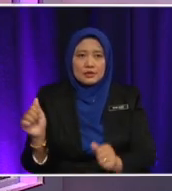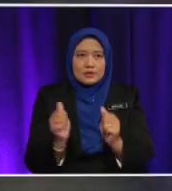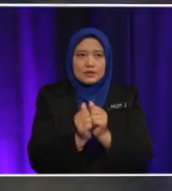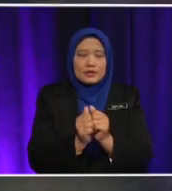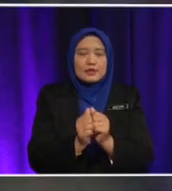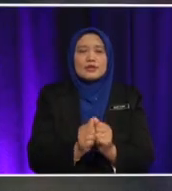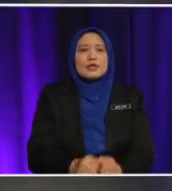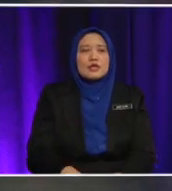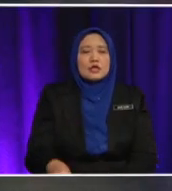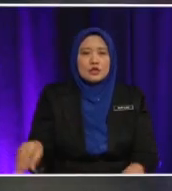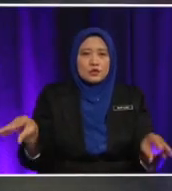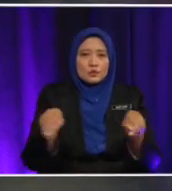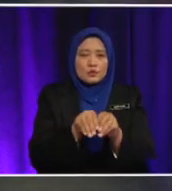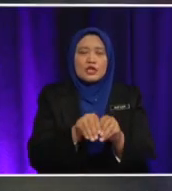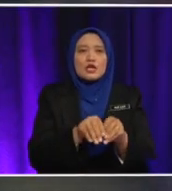semua